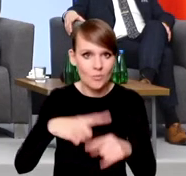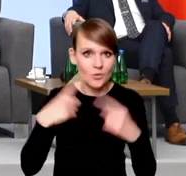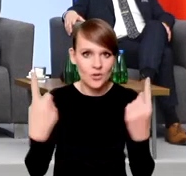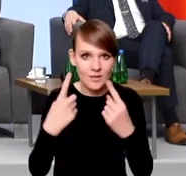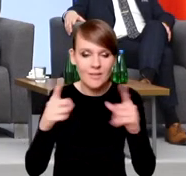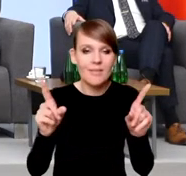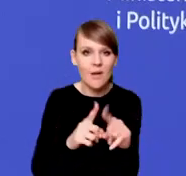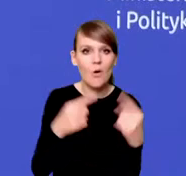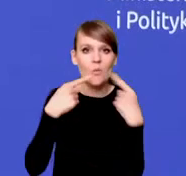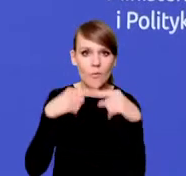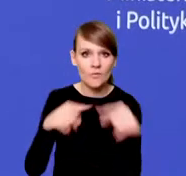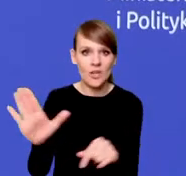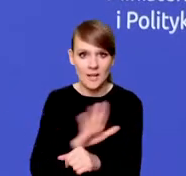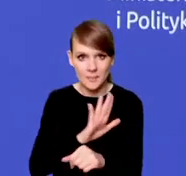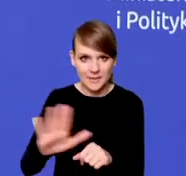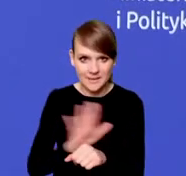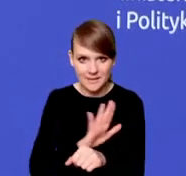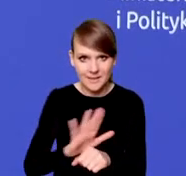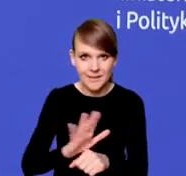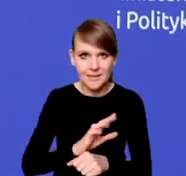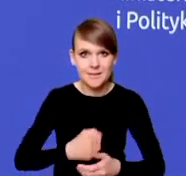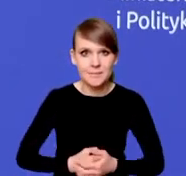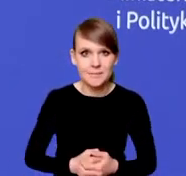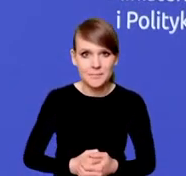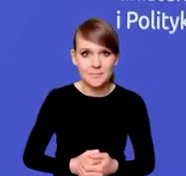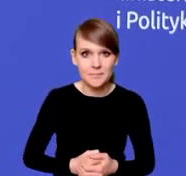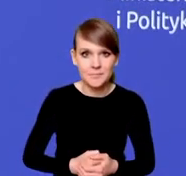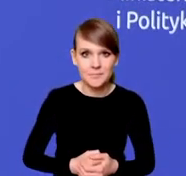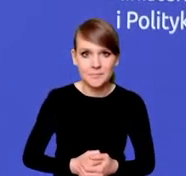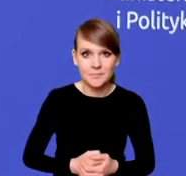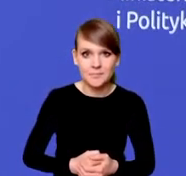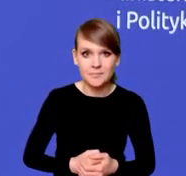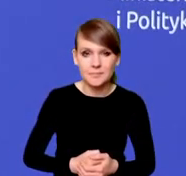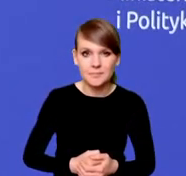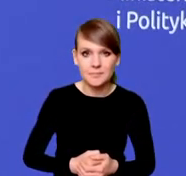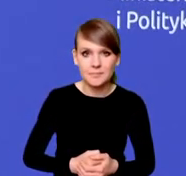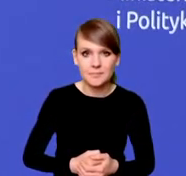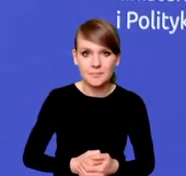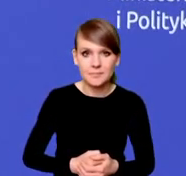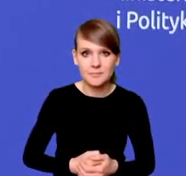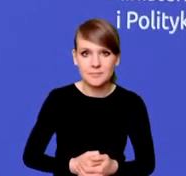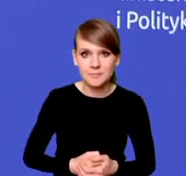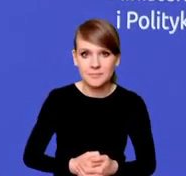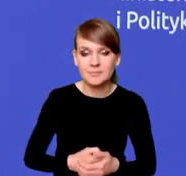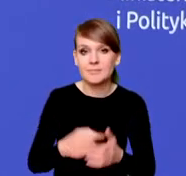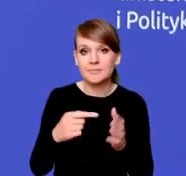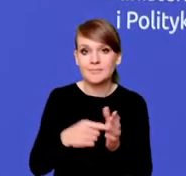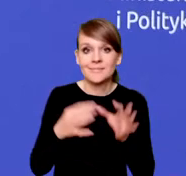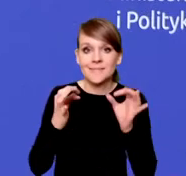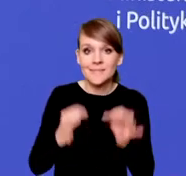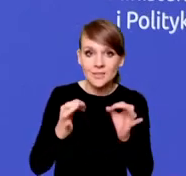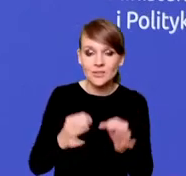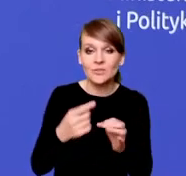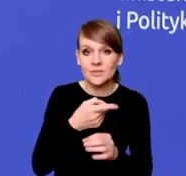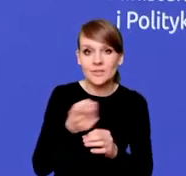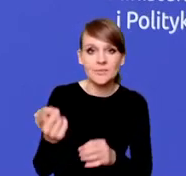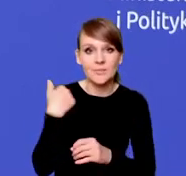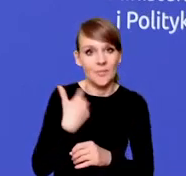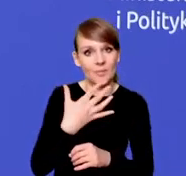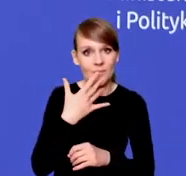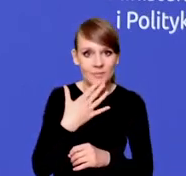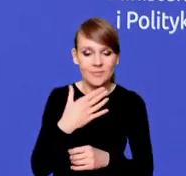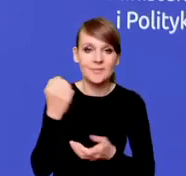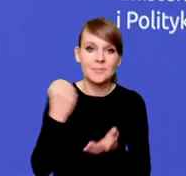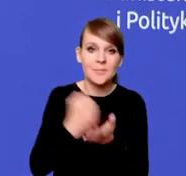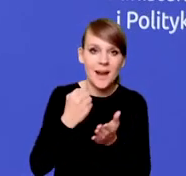odpowiedzialnego biznesu. I takie dzisiejsze wypowiedzi dotyczące poszerzania